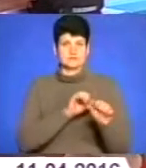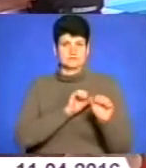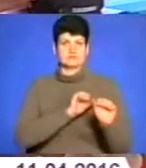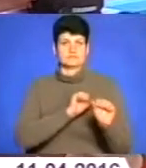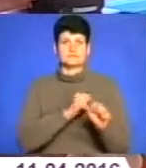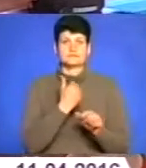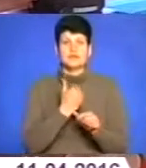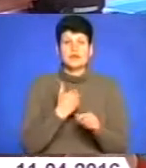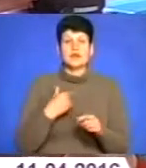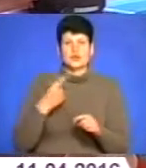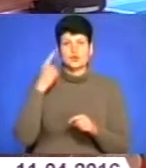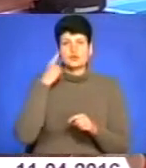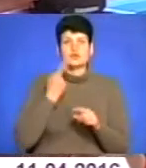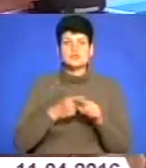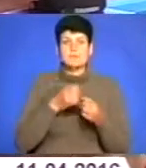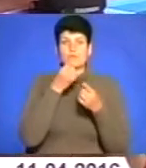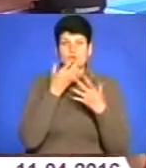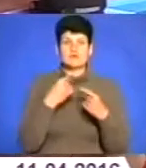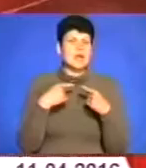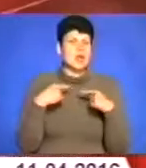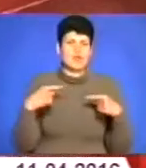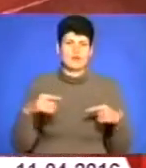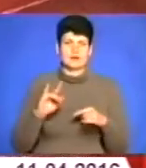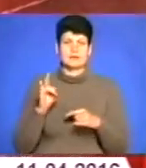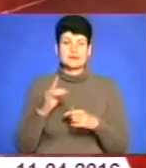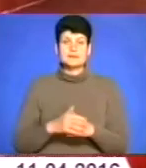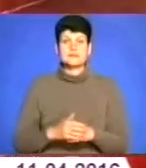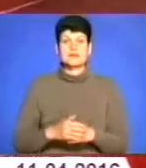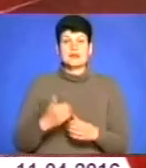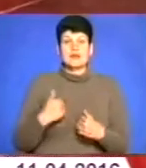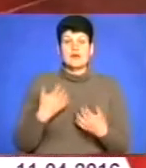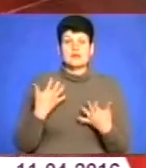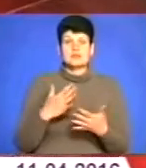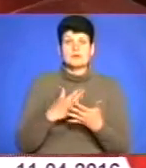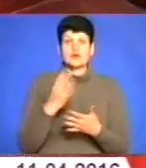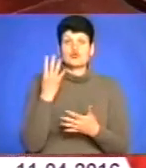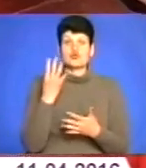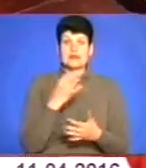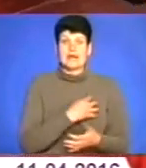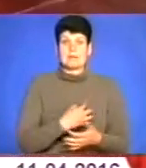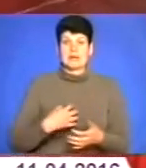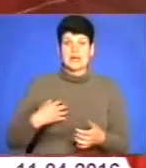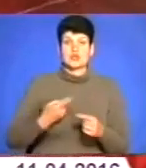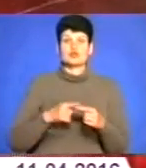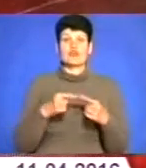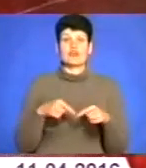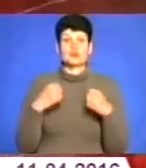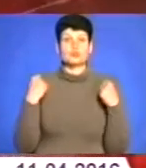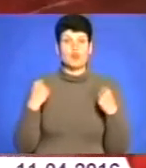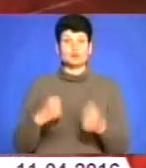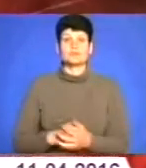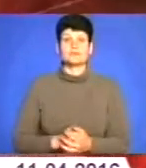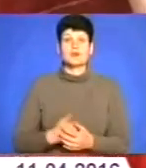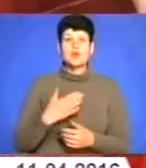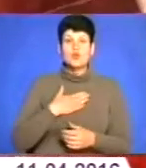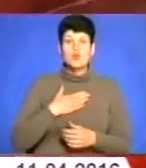я думаю, що це дуже позитивно для любої дитини. Я вже маю 4 медалі з цього виду спорту. І в